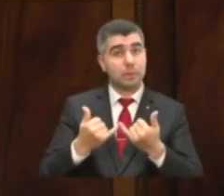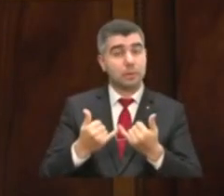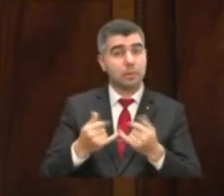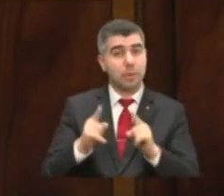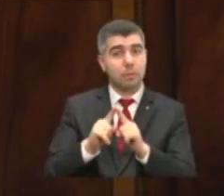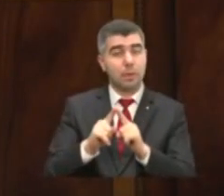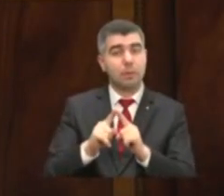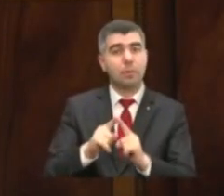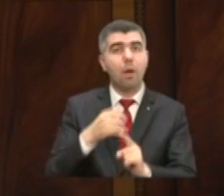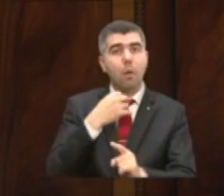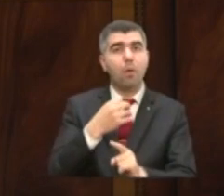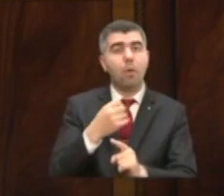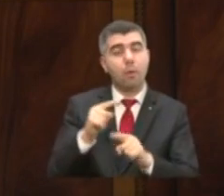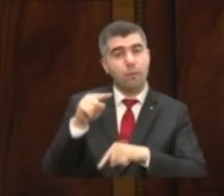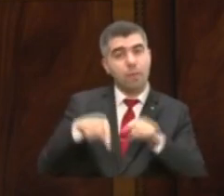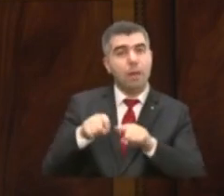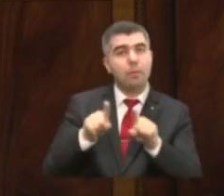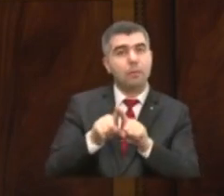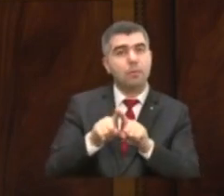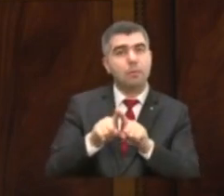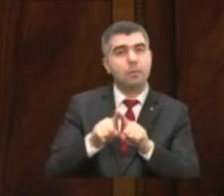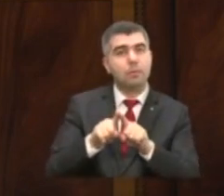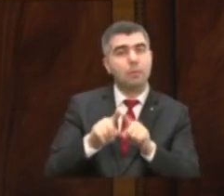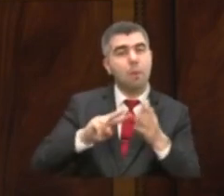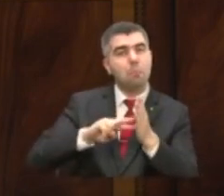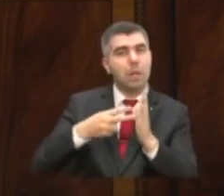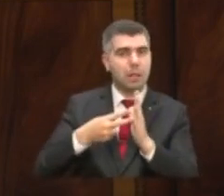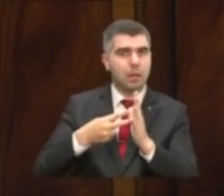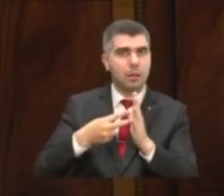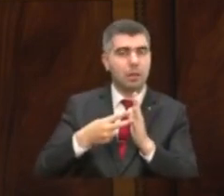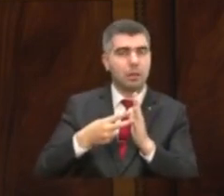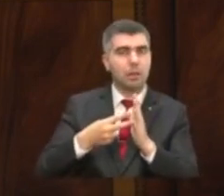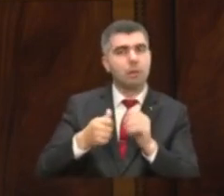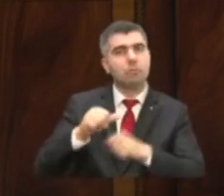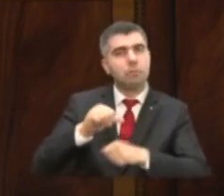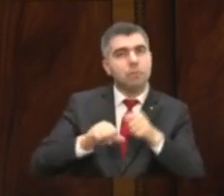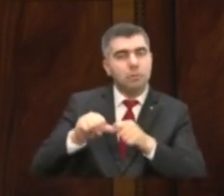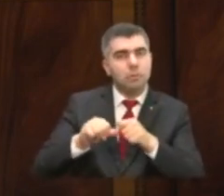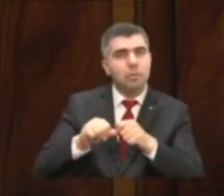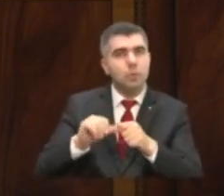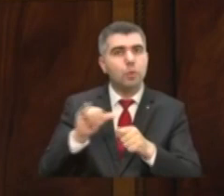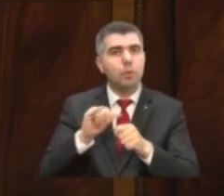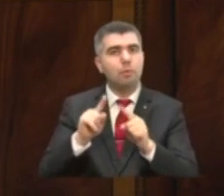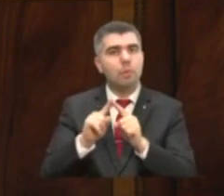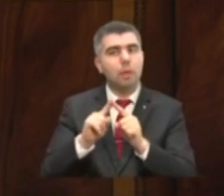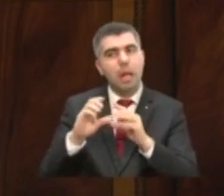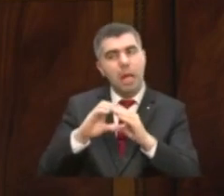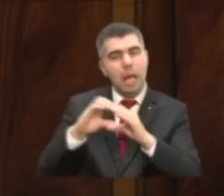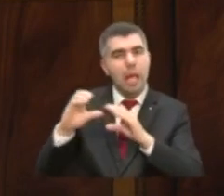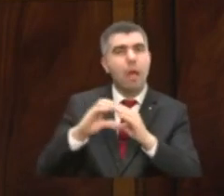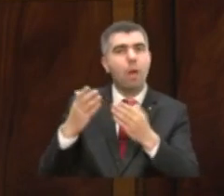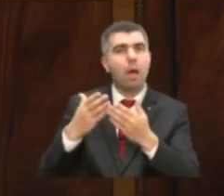لي بأنه خاصنا نراجعوا نديروا مجهود في مراجعة ديال كيف يتحمل المسؤولية من